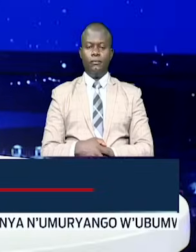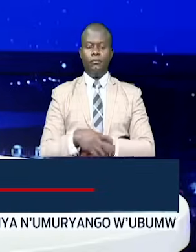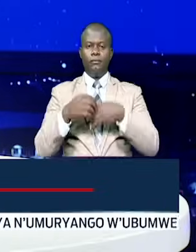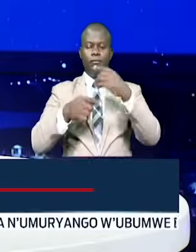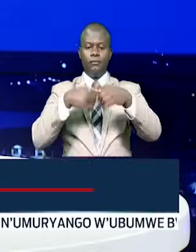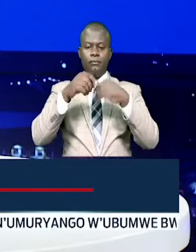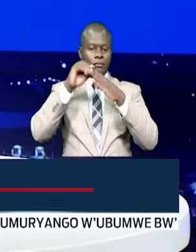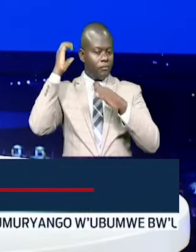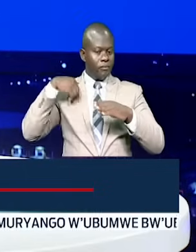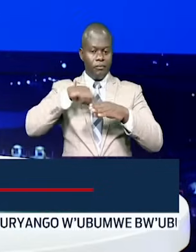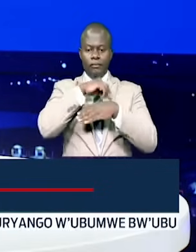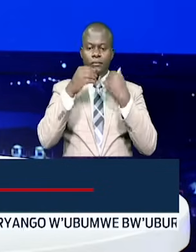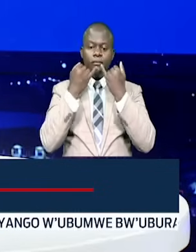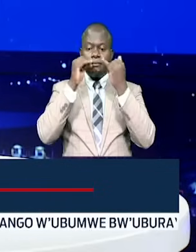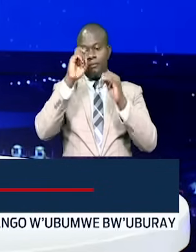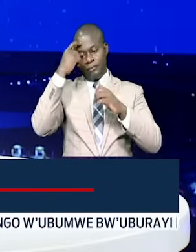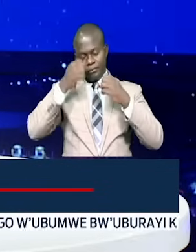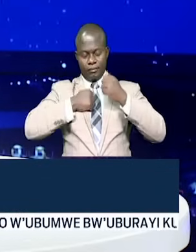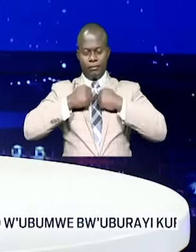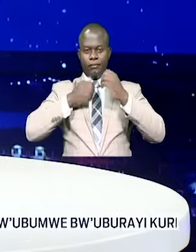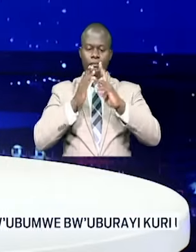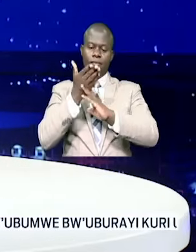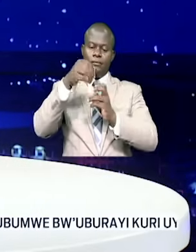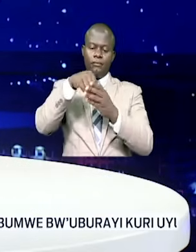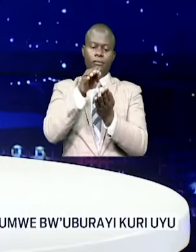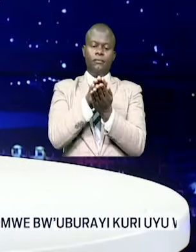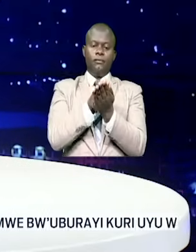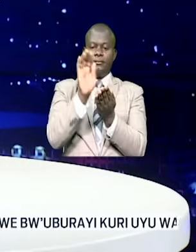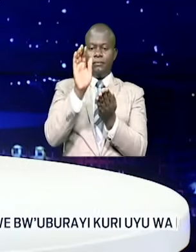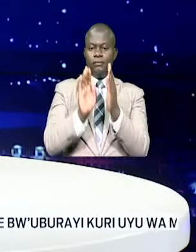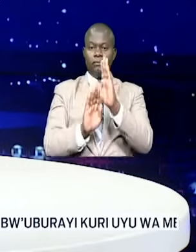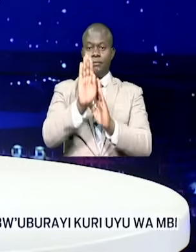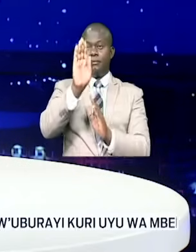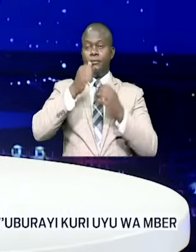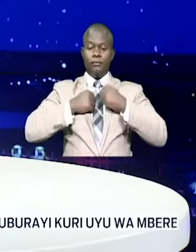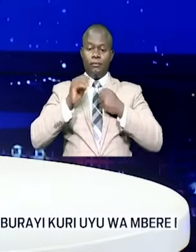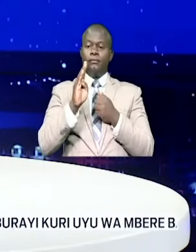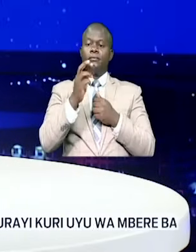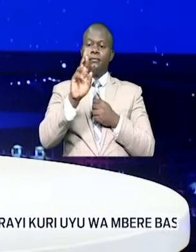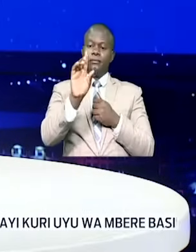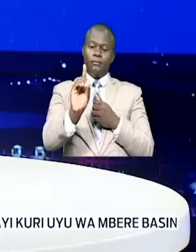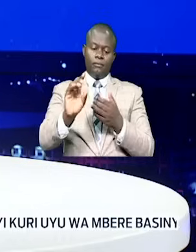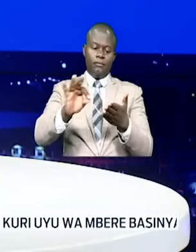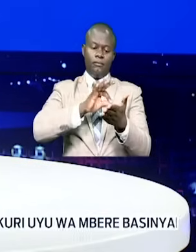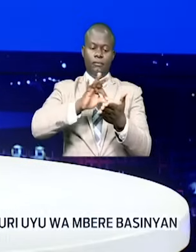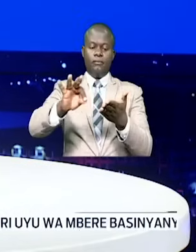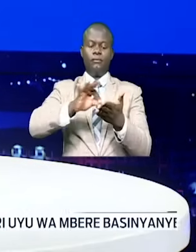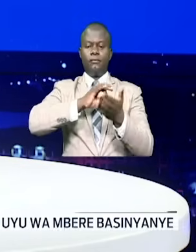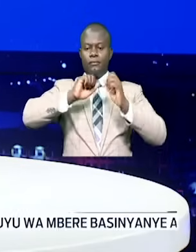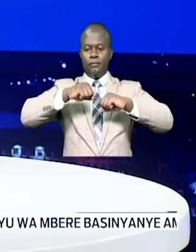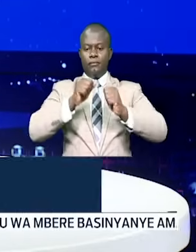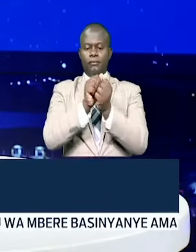Dukomeze amakuru yacu tubabwire ko guverinoma y'u Rwanda binyuze muri banki y'amajyambere y'u Rwanda BRD basinyanye amasezerano na